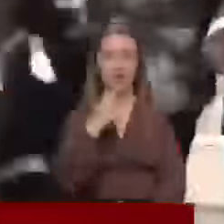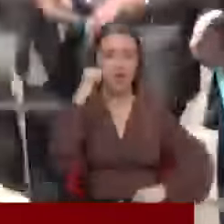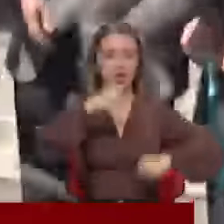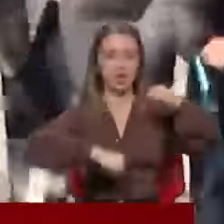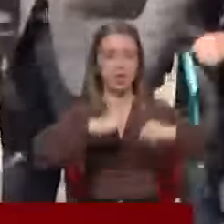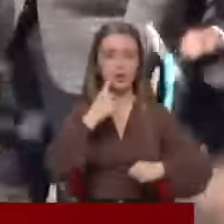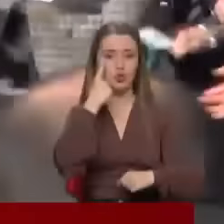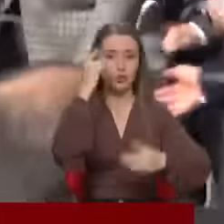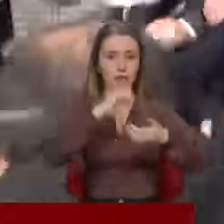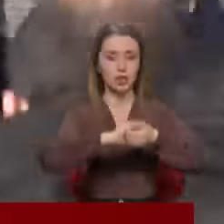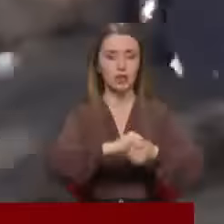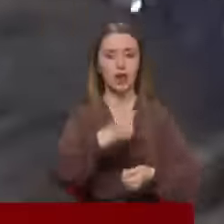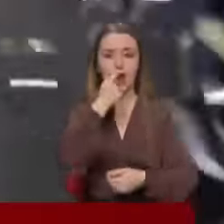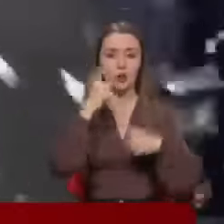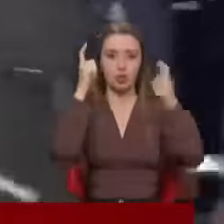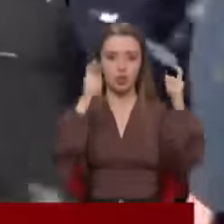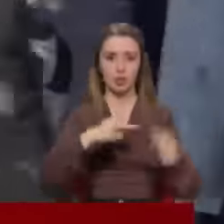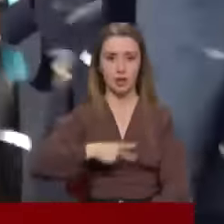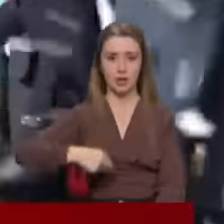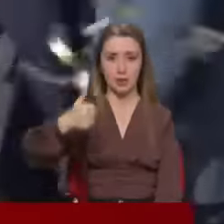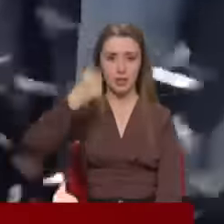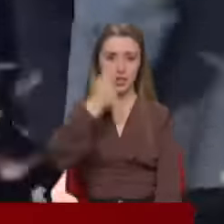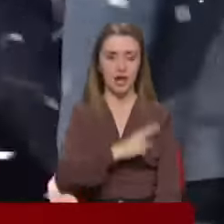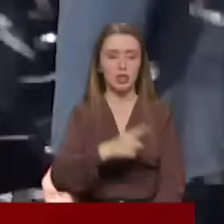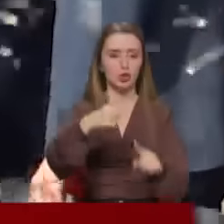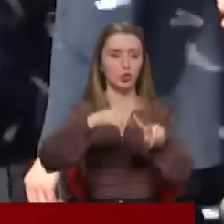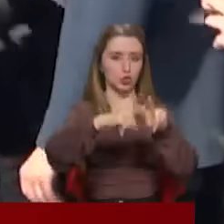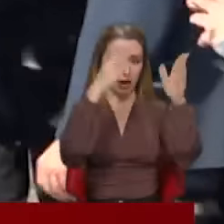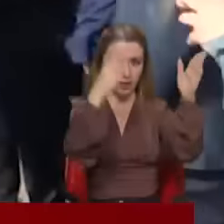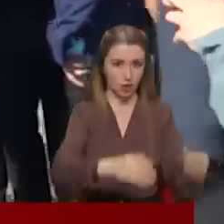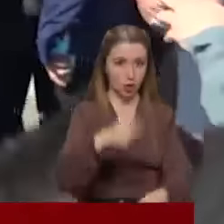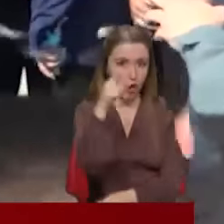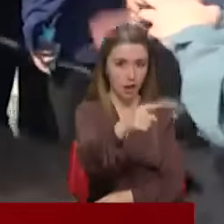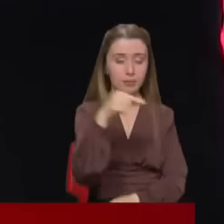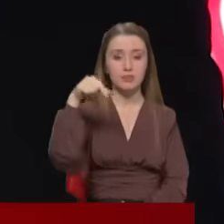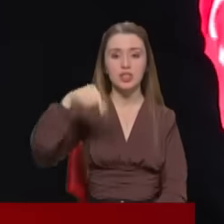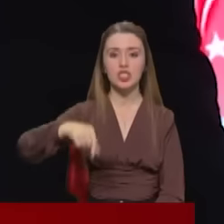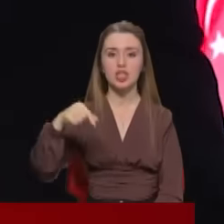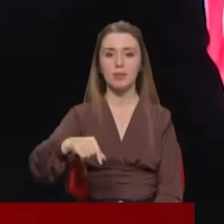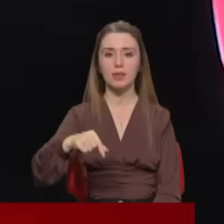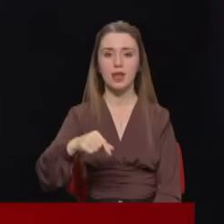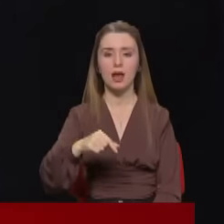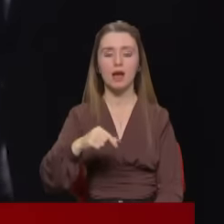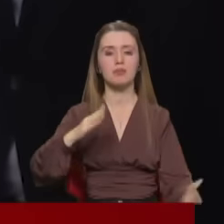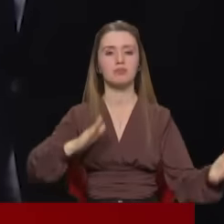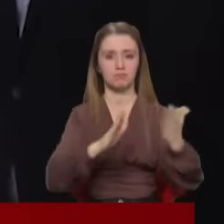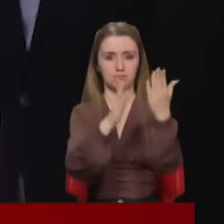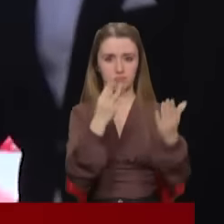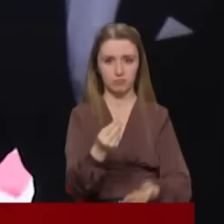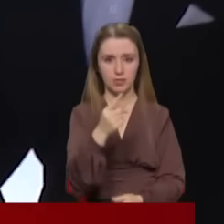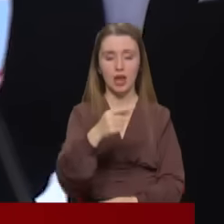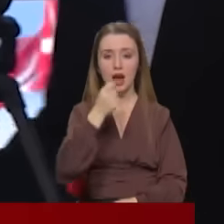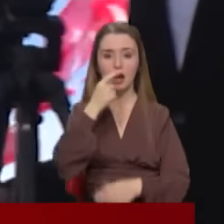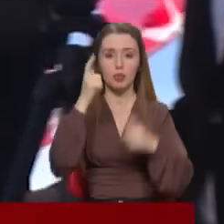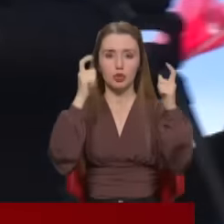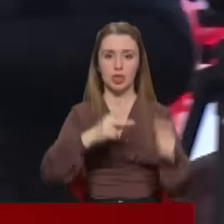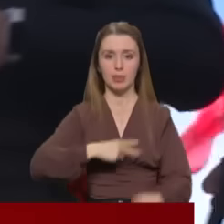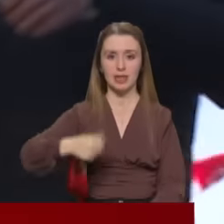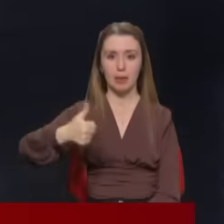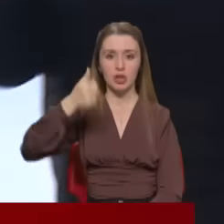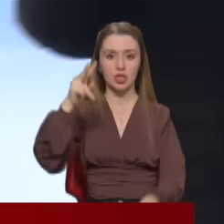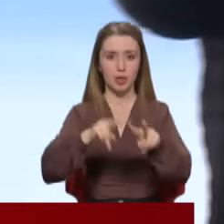Cumhur İttifakı'nın Ankara Büyükşehir Belediye Başkan Adayı Turgut Altınok'a bu kez meydanlardan karşılık verdi. Ankara Büyükşehir Belediye